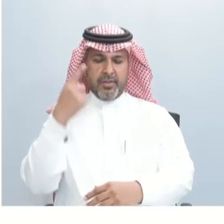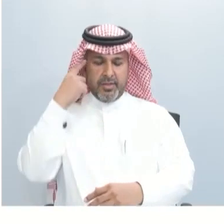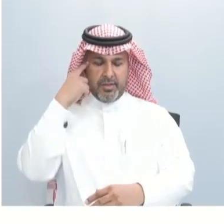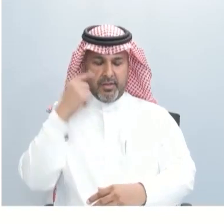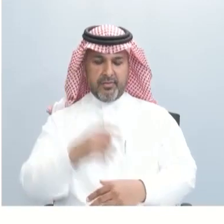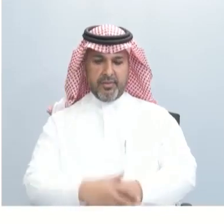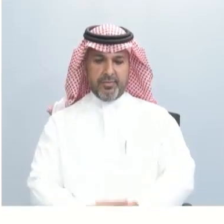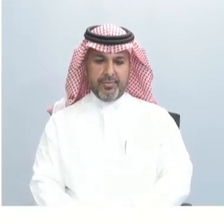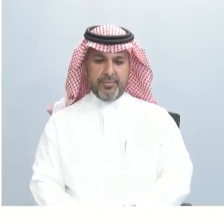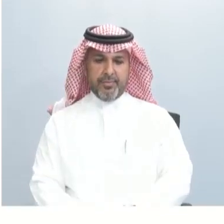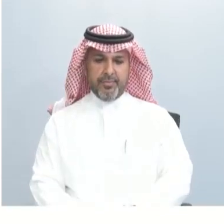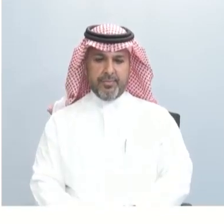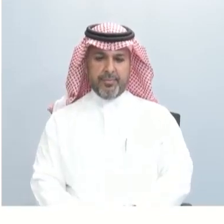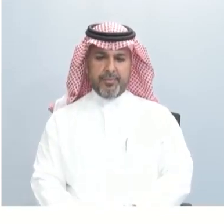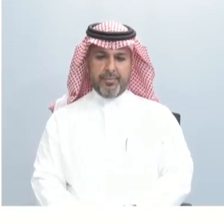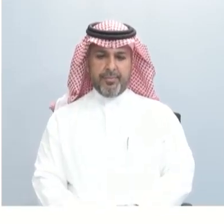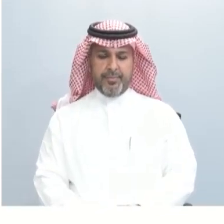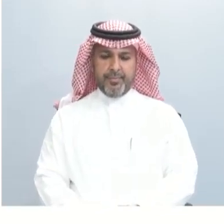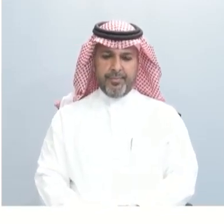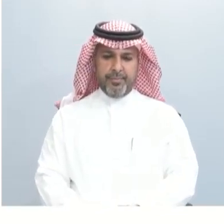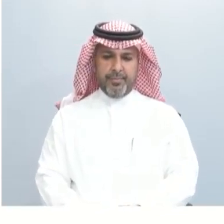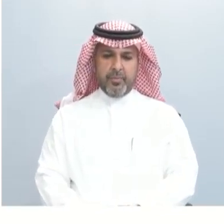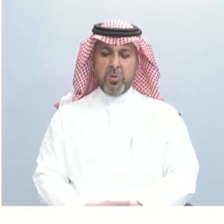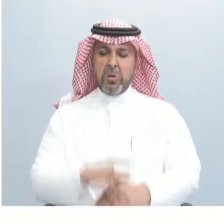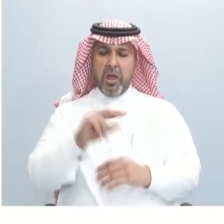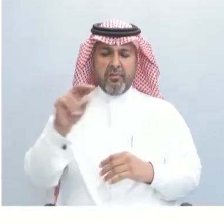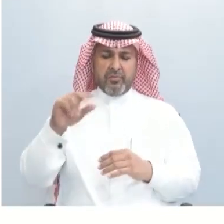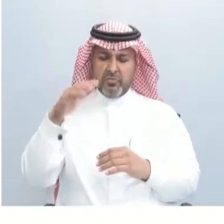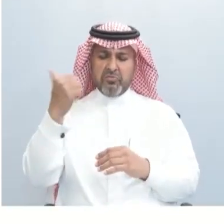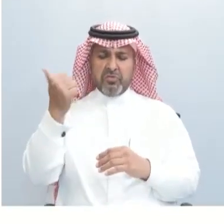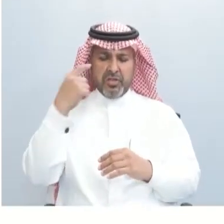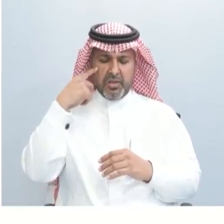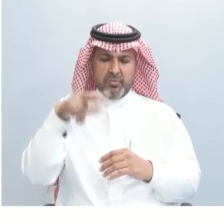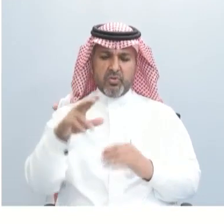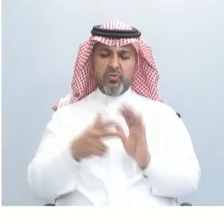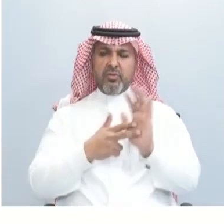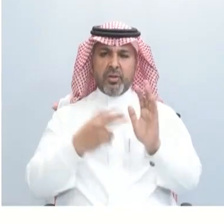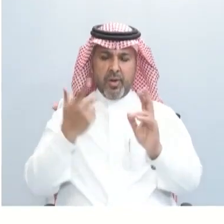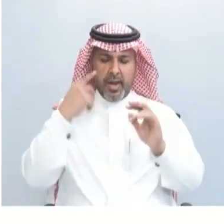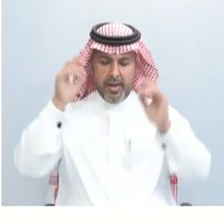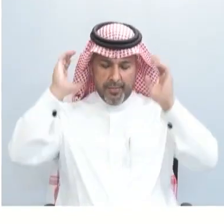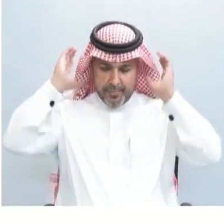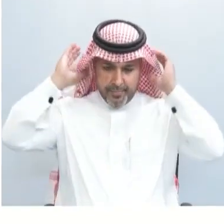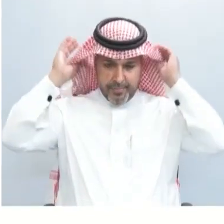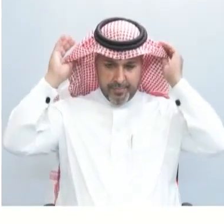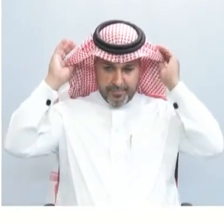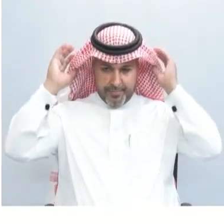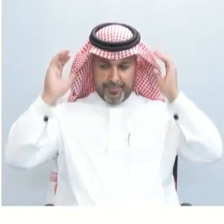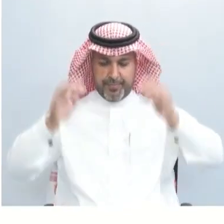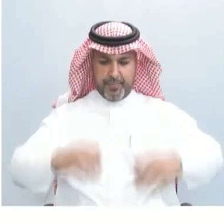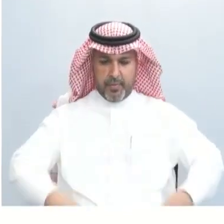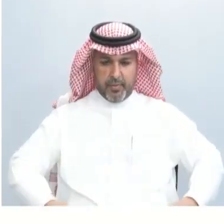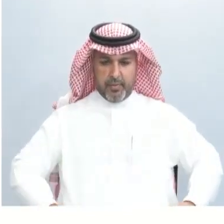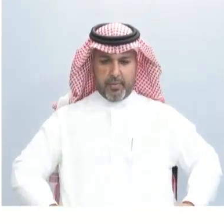التوافيق ايضا نفس الشيء عدد الطرائق الممكنه طرائق ممكنه لاختيار خمس جوائز من سته